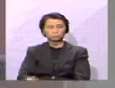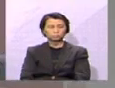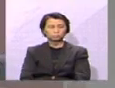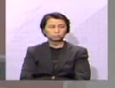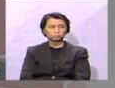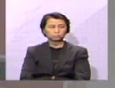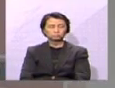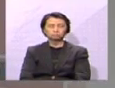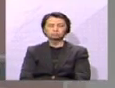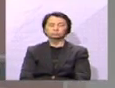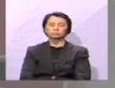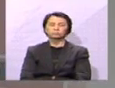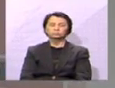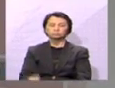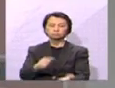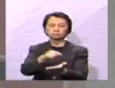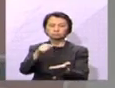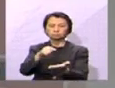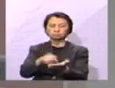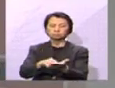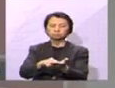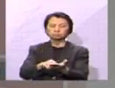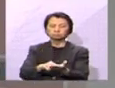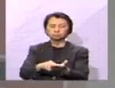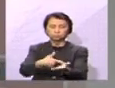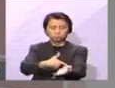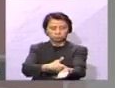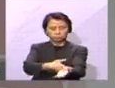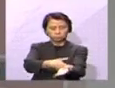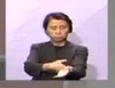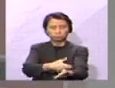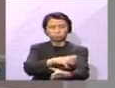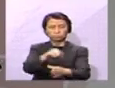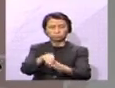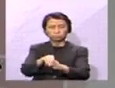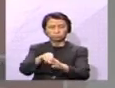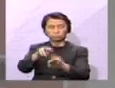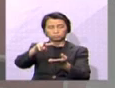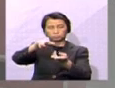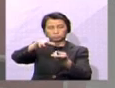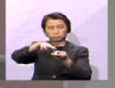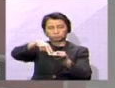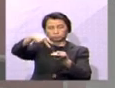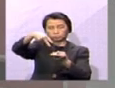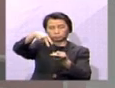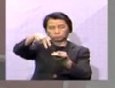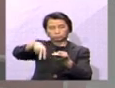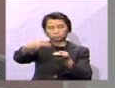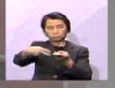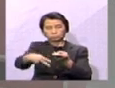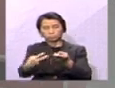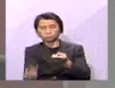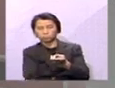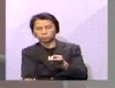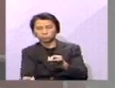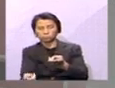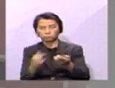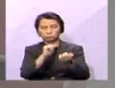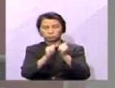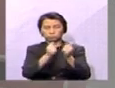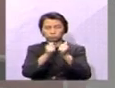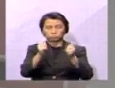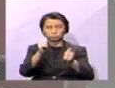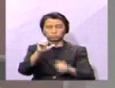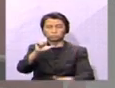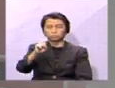Jakfar ini pula mengenai perkembangan kes doping membabitkan atlet terjun negara Wendy Eng y y pada temas sukan